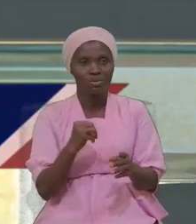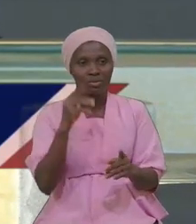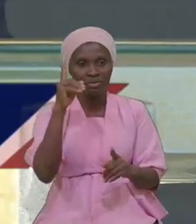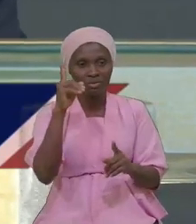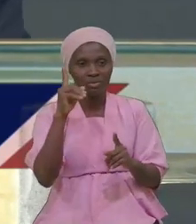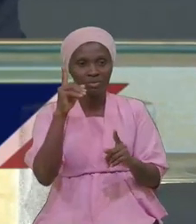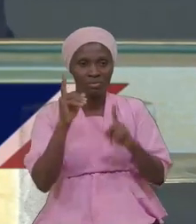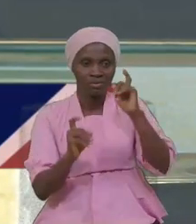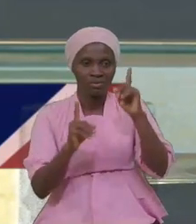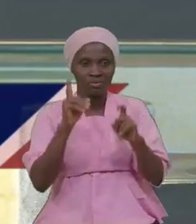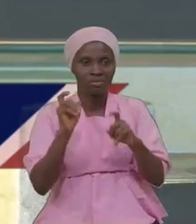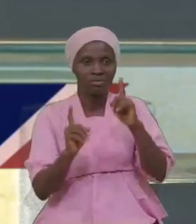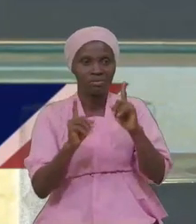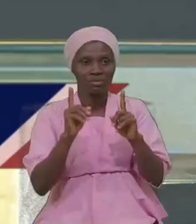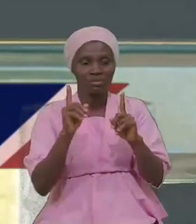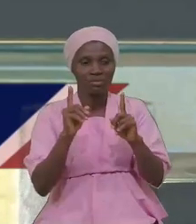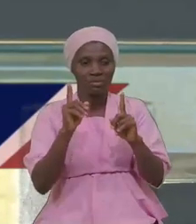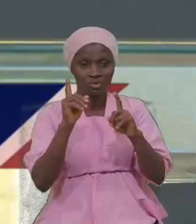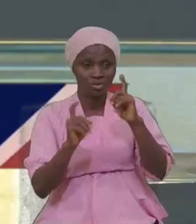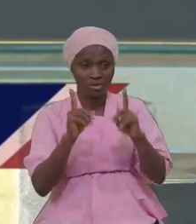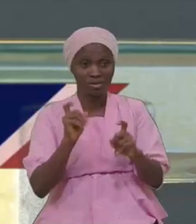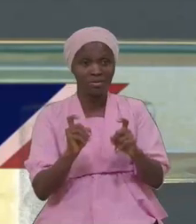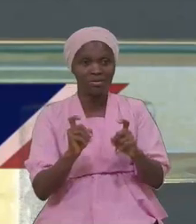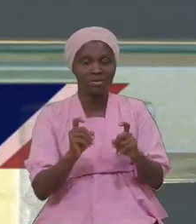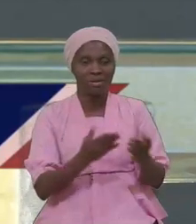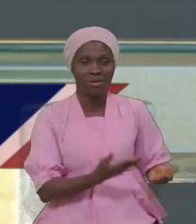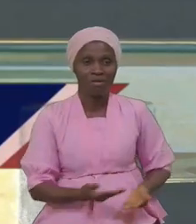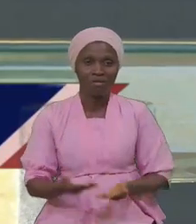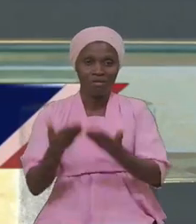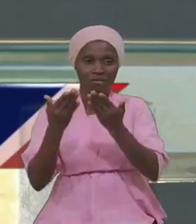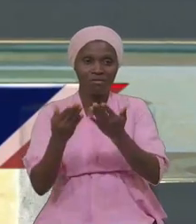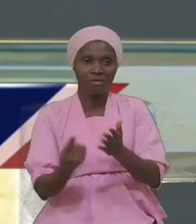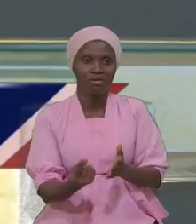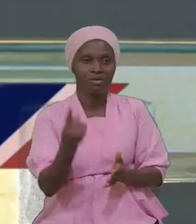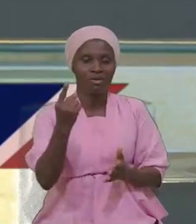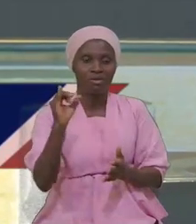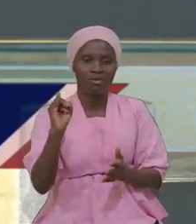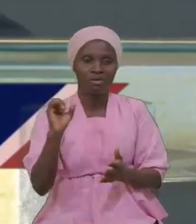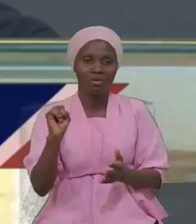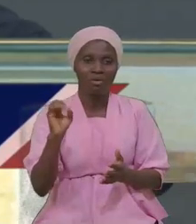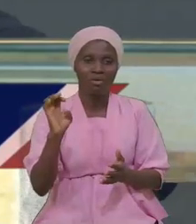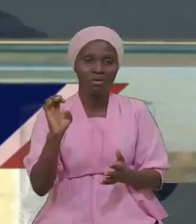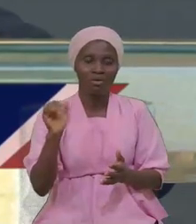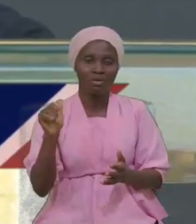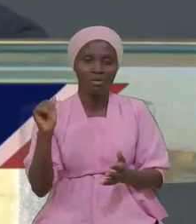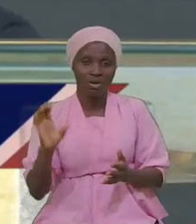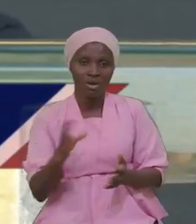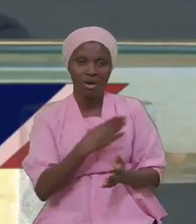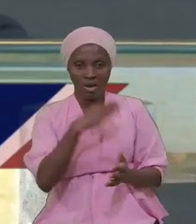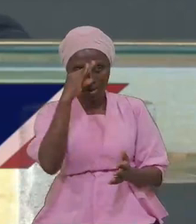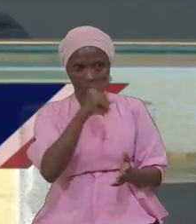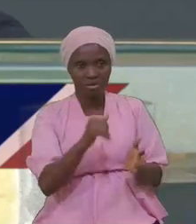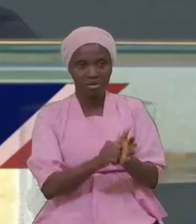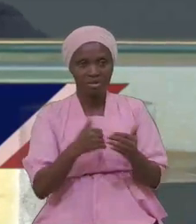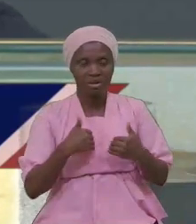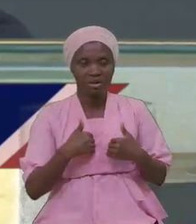Isaac lorsqu'il fut mis à l'épreuve et qu'il offrit son fils